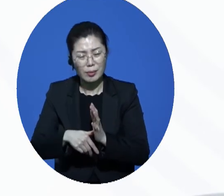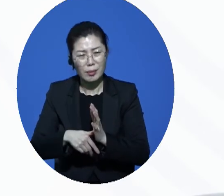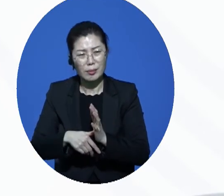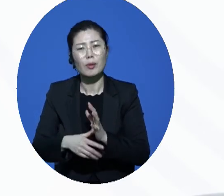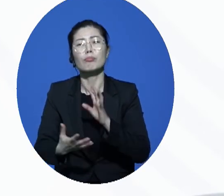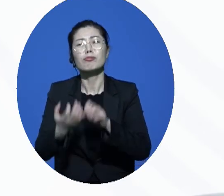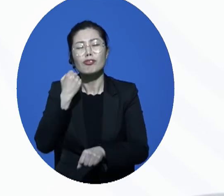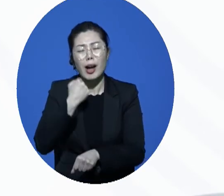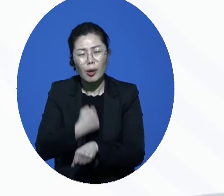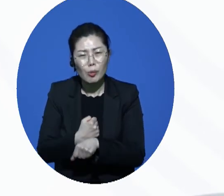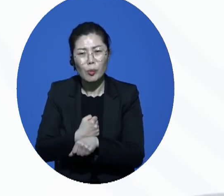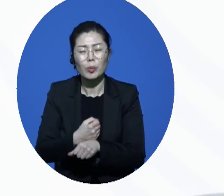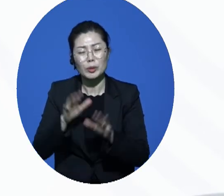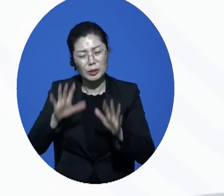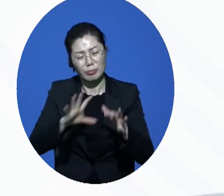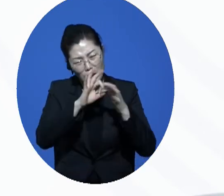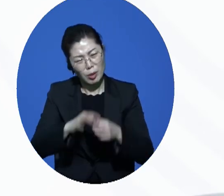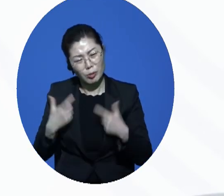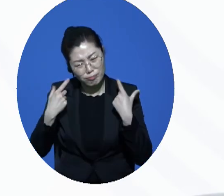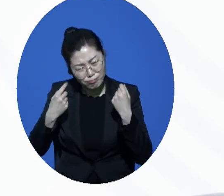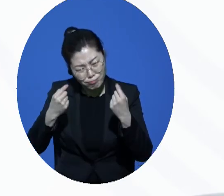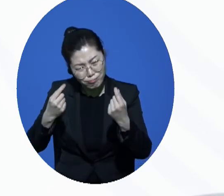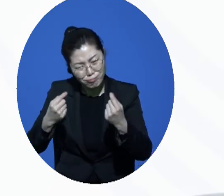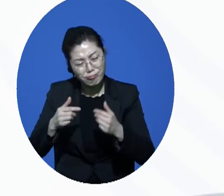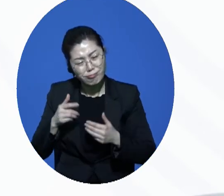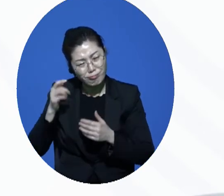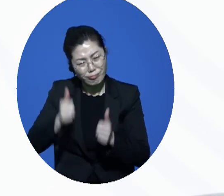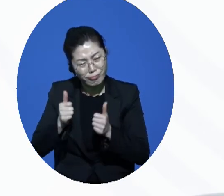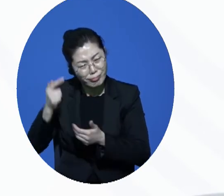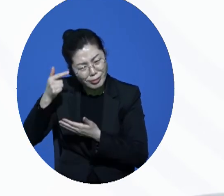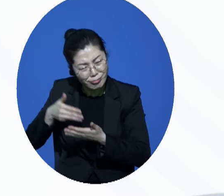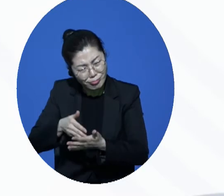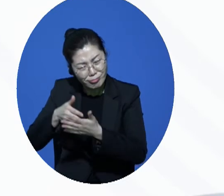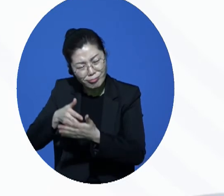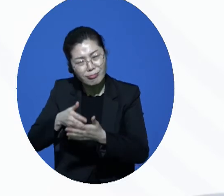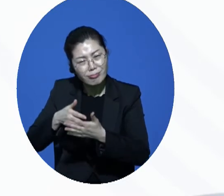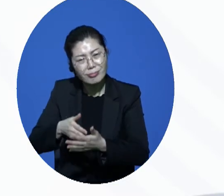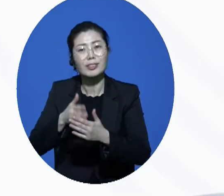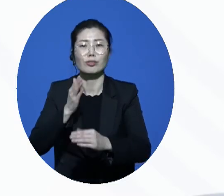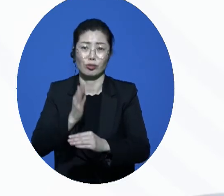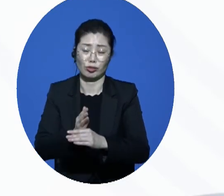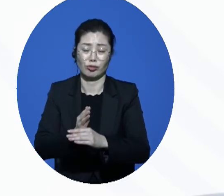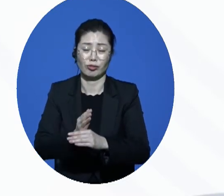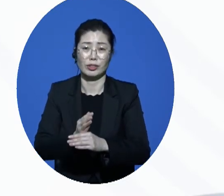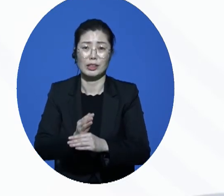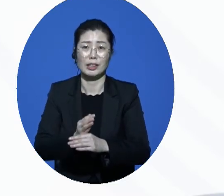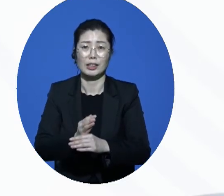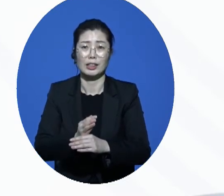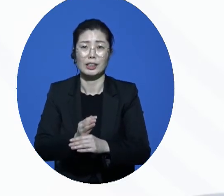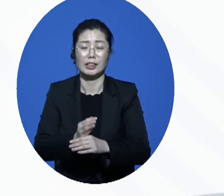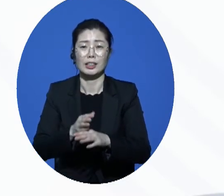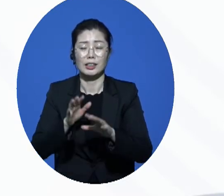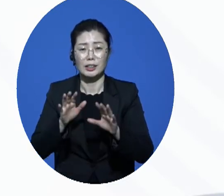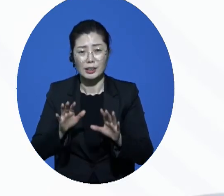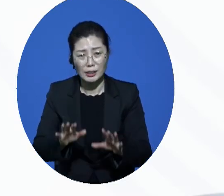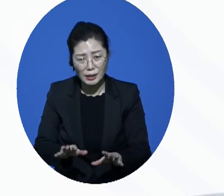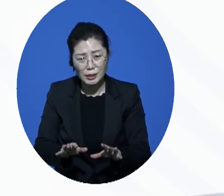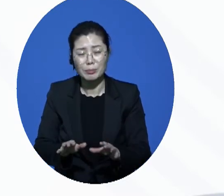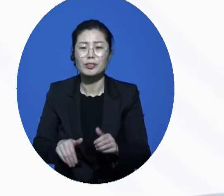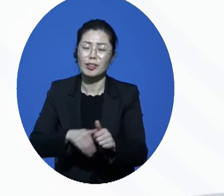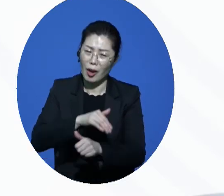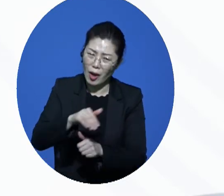거, 복지부가 아무런 대책도 가지고 오지 않은 건 지금 이 상황이 이후에도 메르스의 상황을